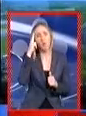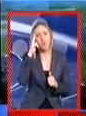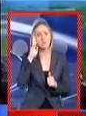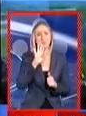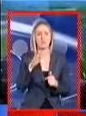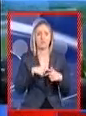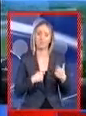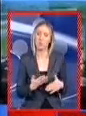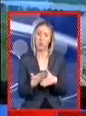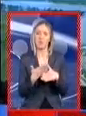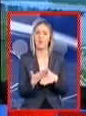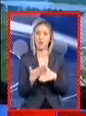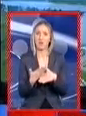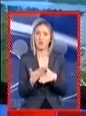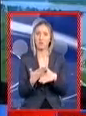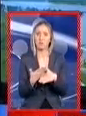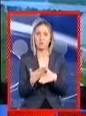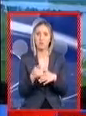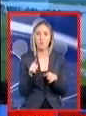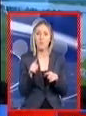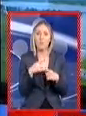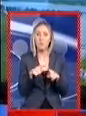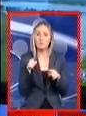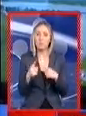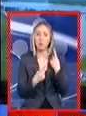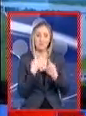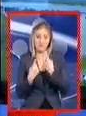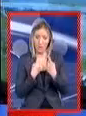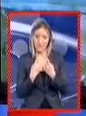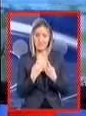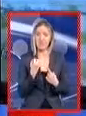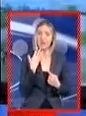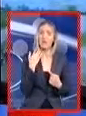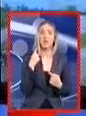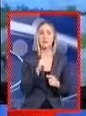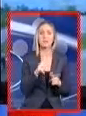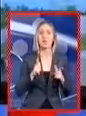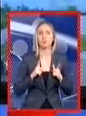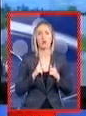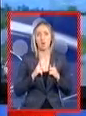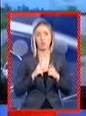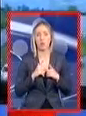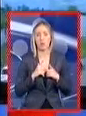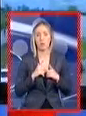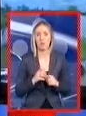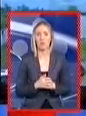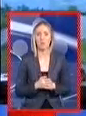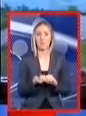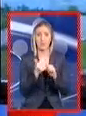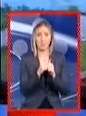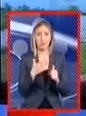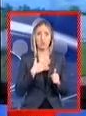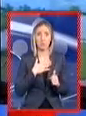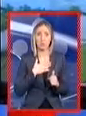po koheziji u onim trenucima kada je to čak i kad se ne očekuje toliko. Sportisti su naši